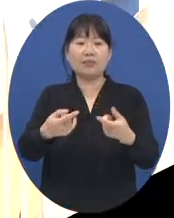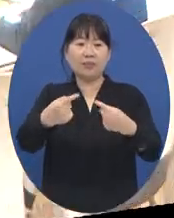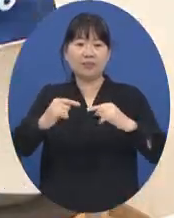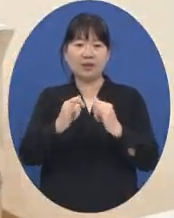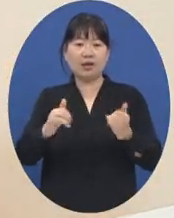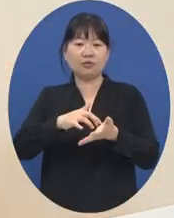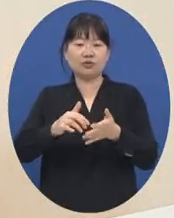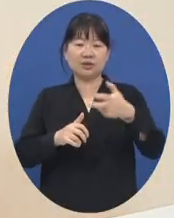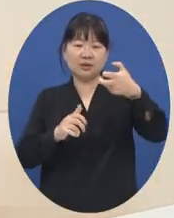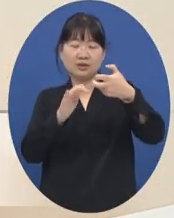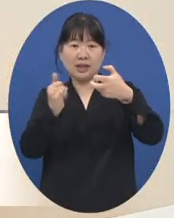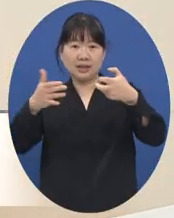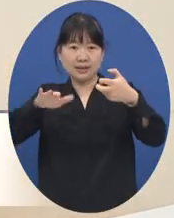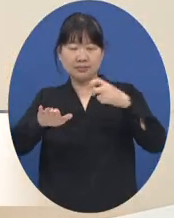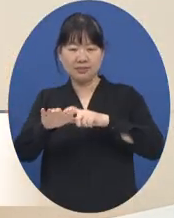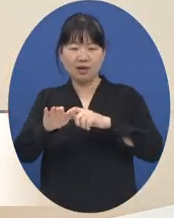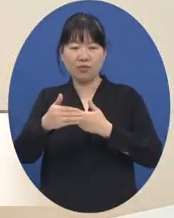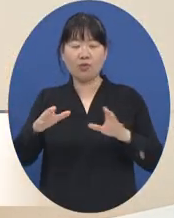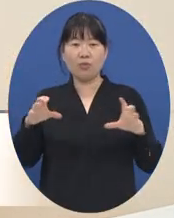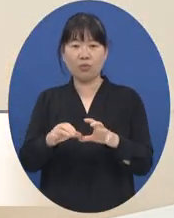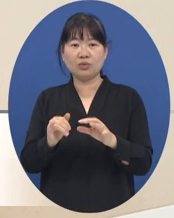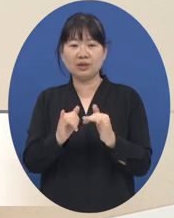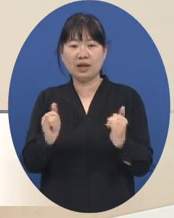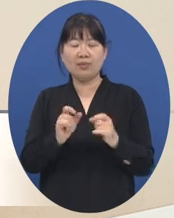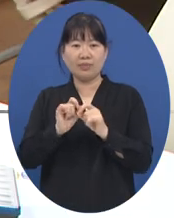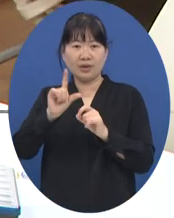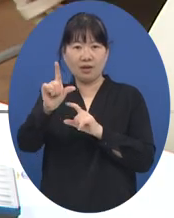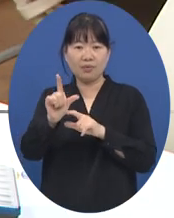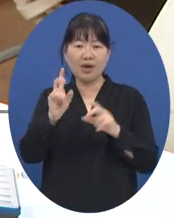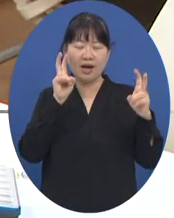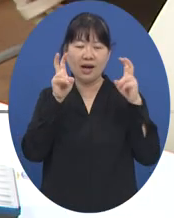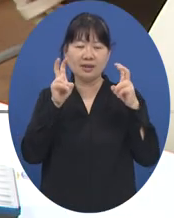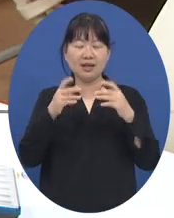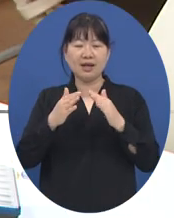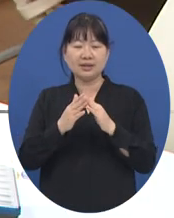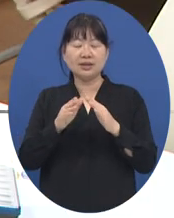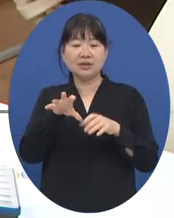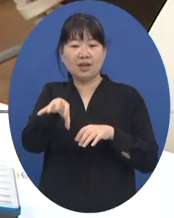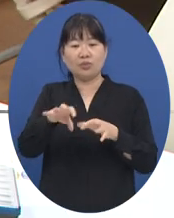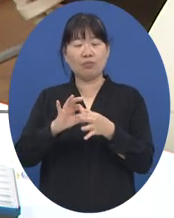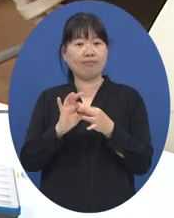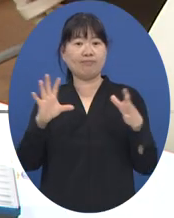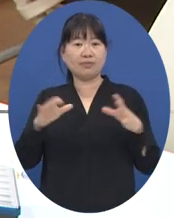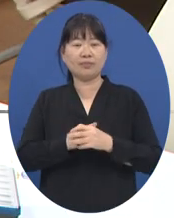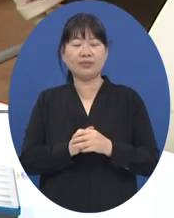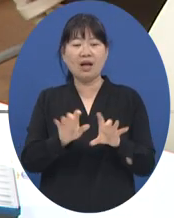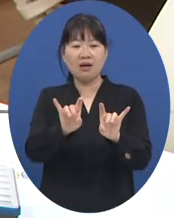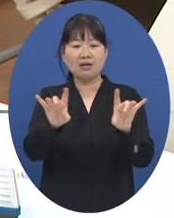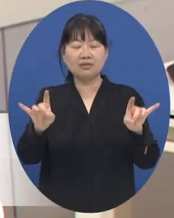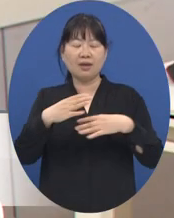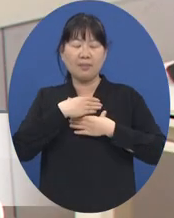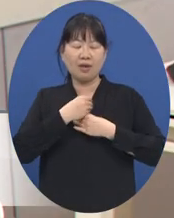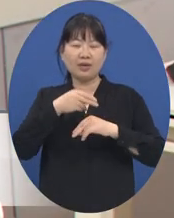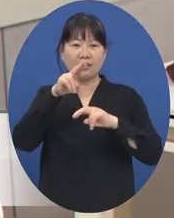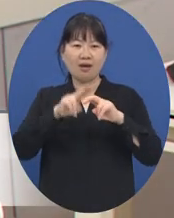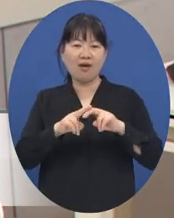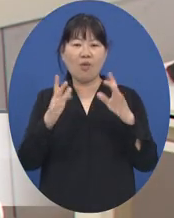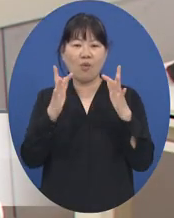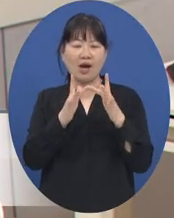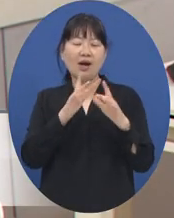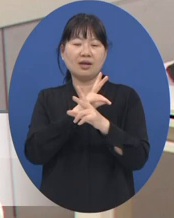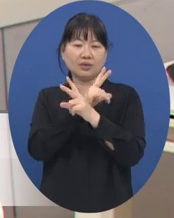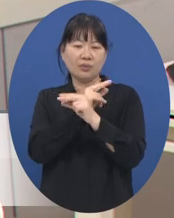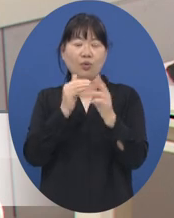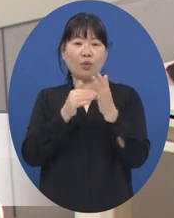70명가량. 하지만 공간에 모인 모두가 회사나 집등 장소와 상관없이 각자 편한 곳에서 온라인